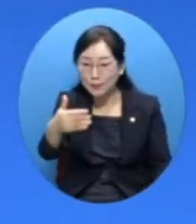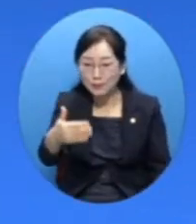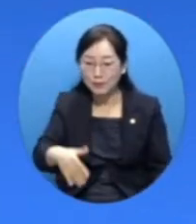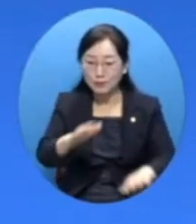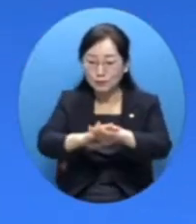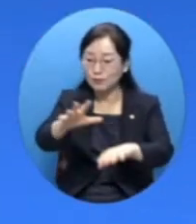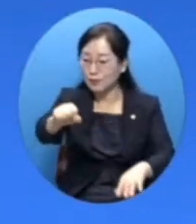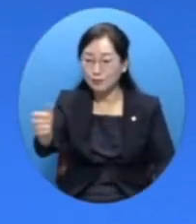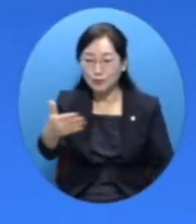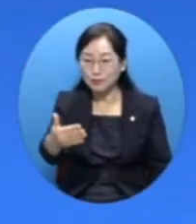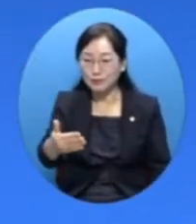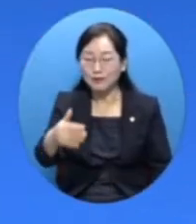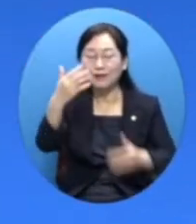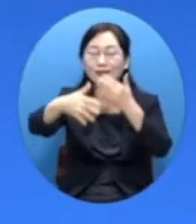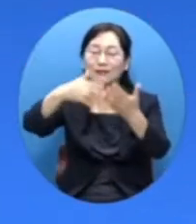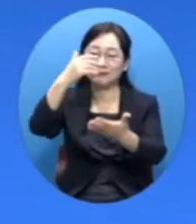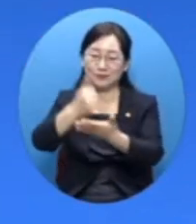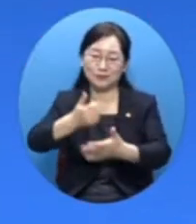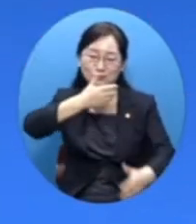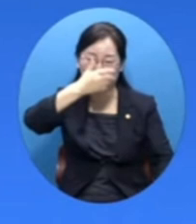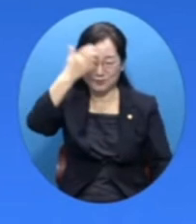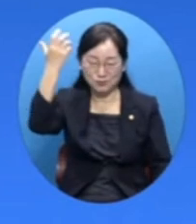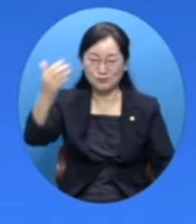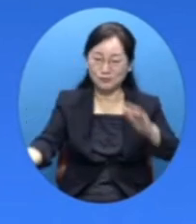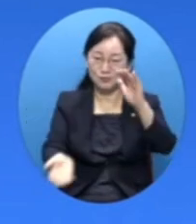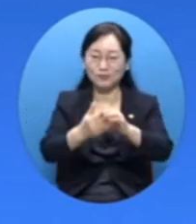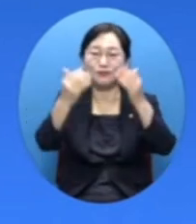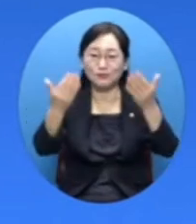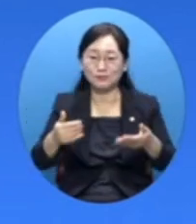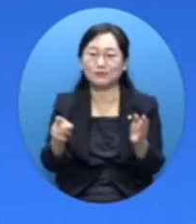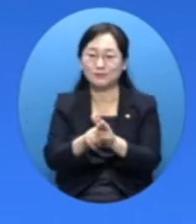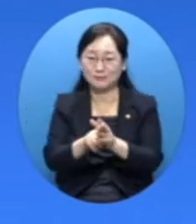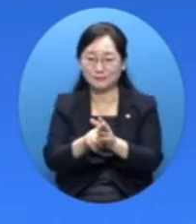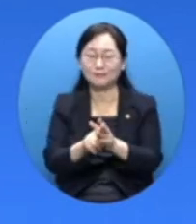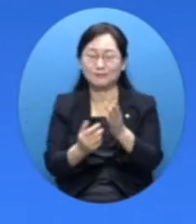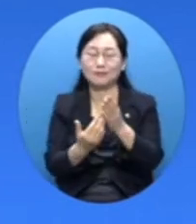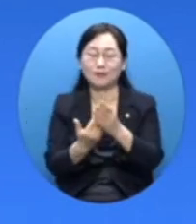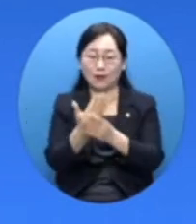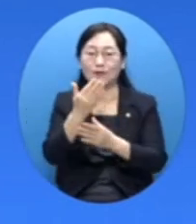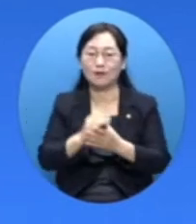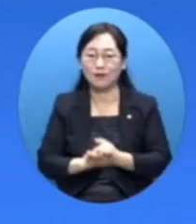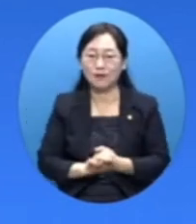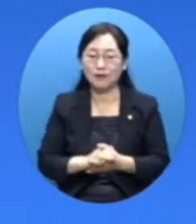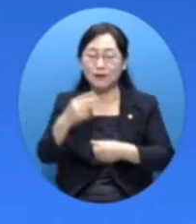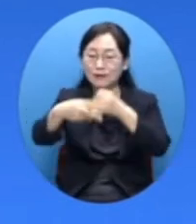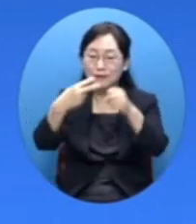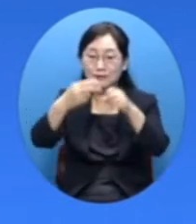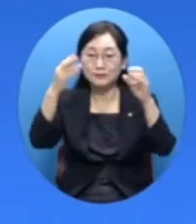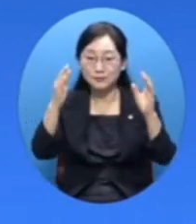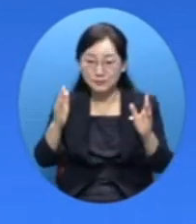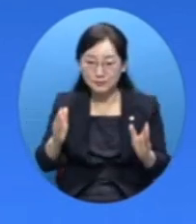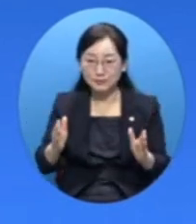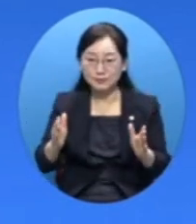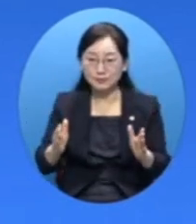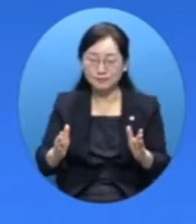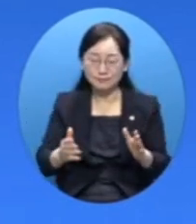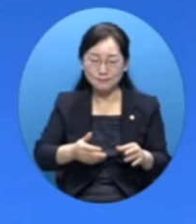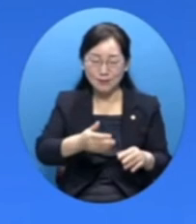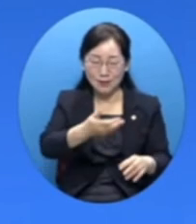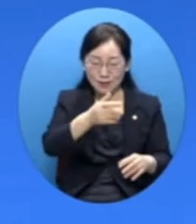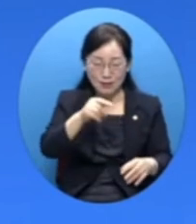손에는 잡힌 거 없어도 하나님께서 꿈을 이루어 주신다는 믿음이 생겼습니다 2년 동안 여러 것을